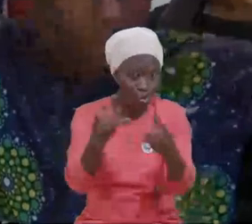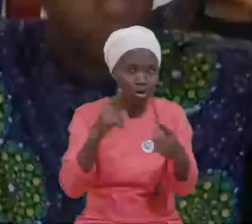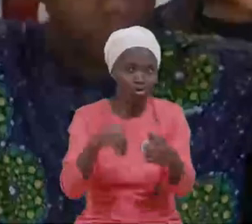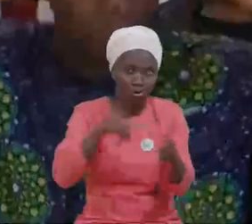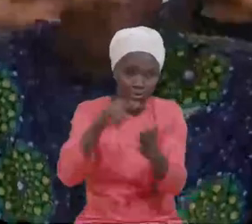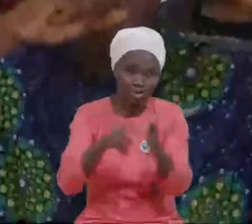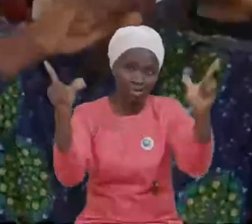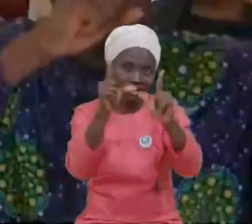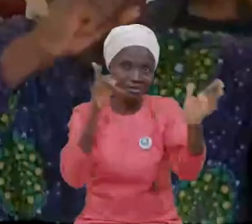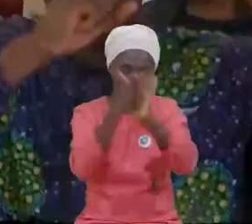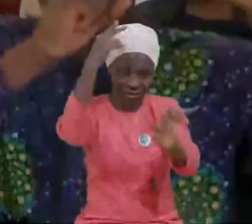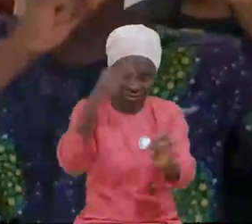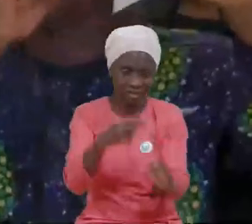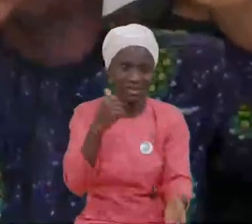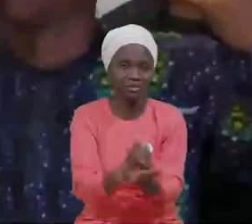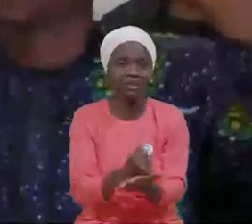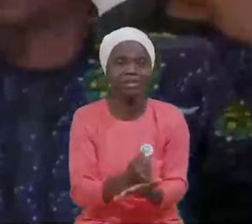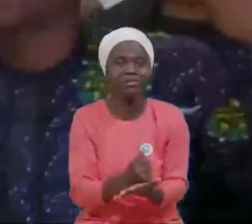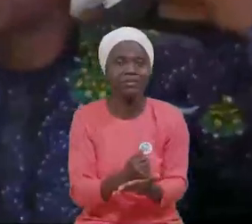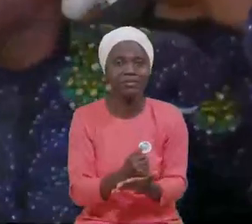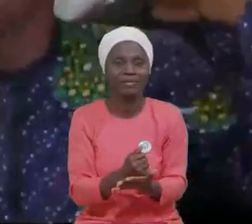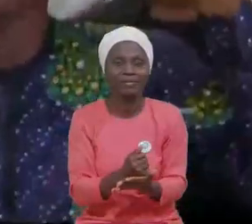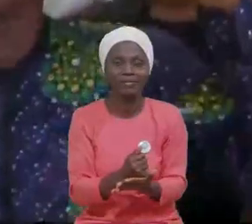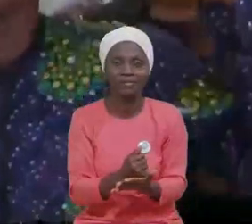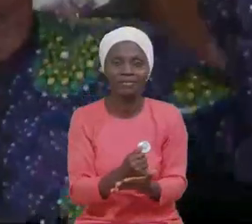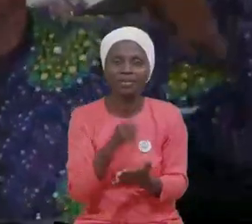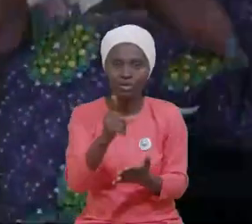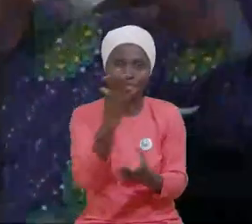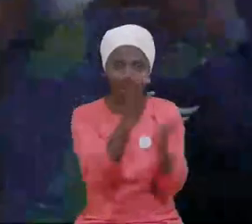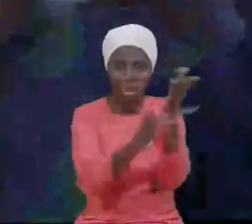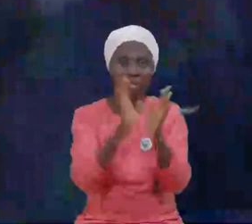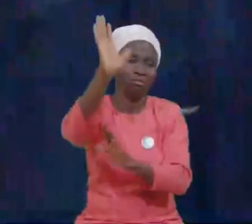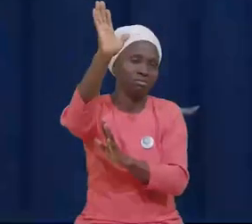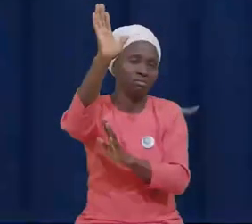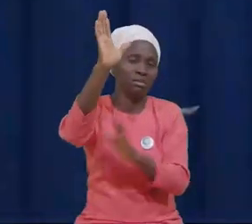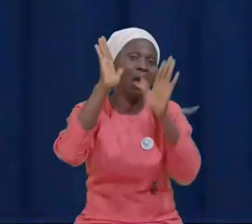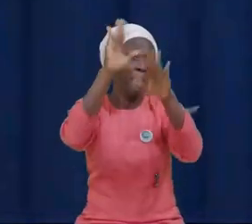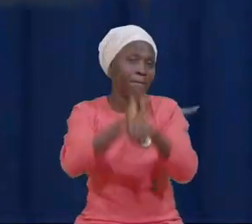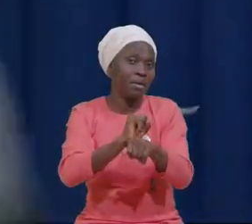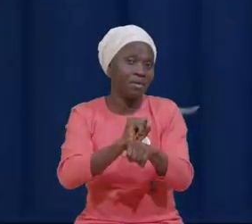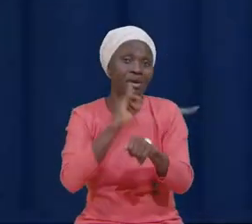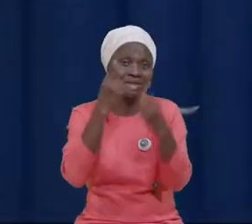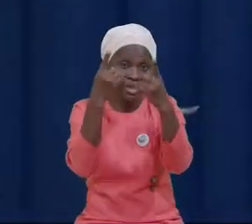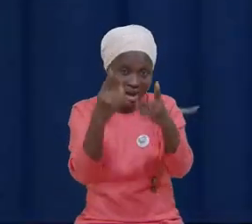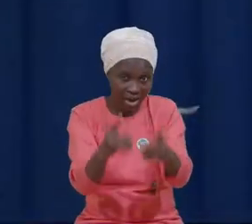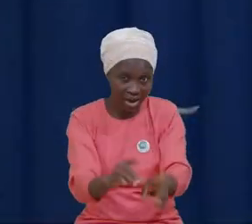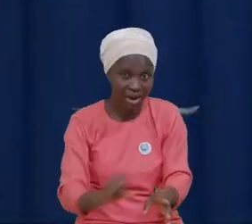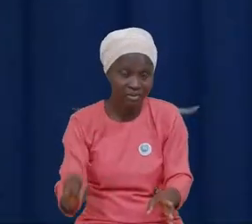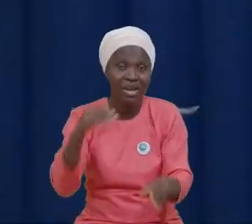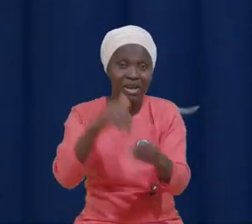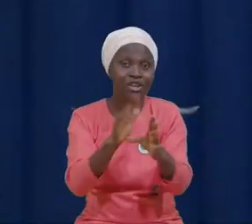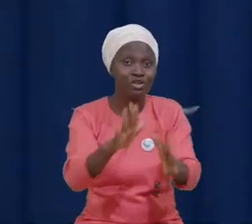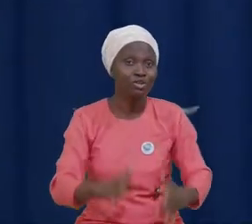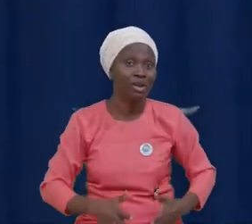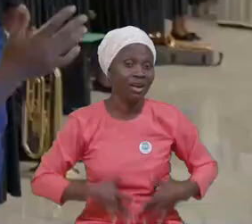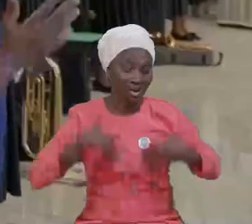allez aller plus haut. gardez les mains levées. Un miracle viendra